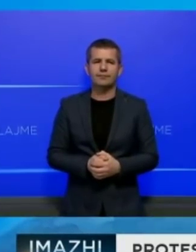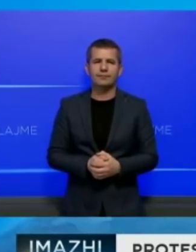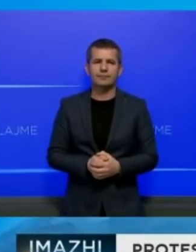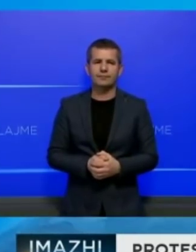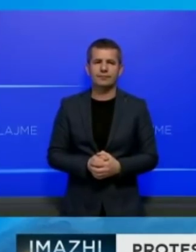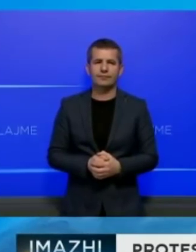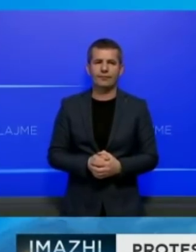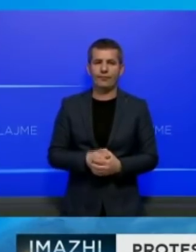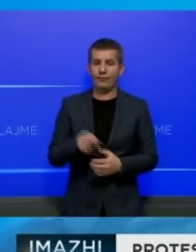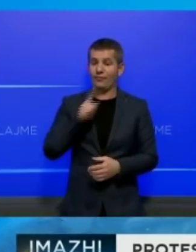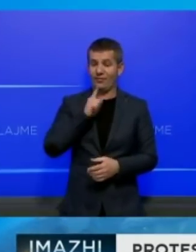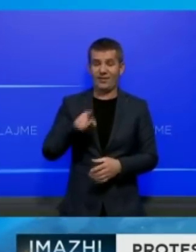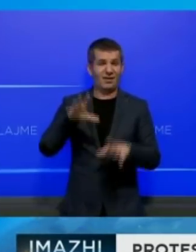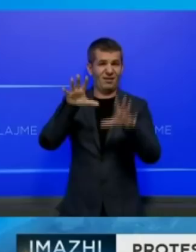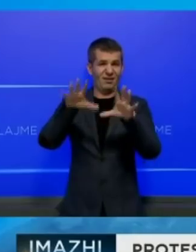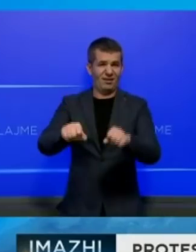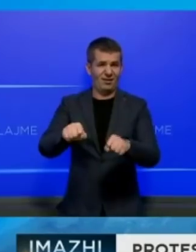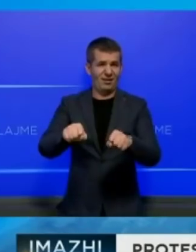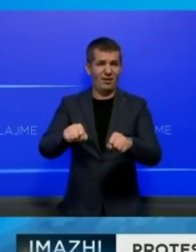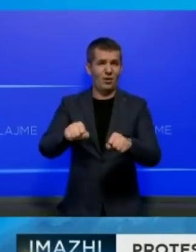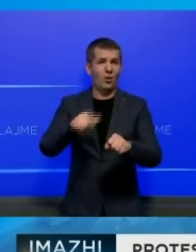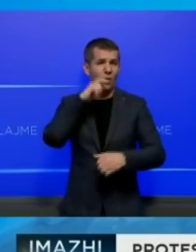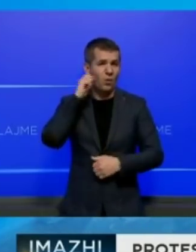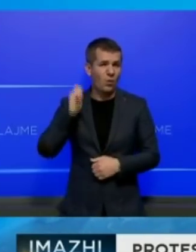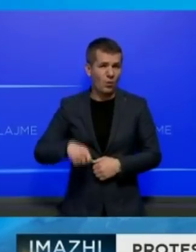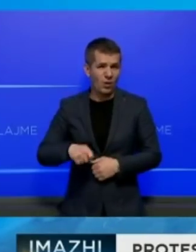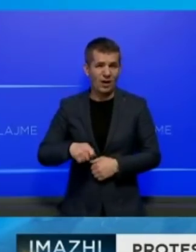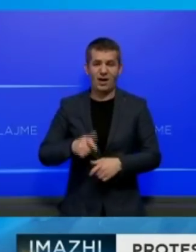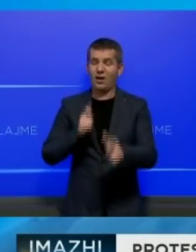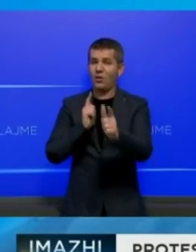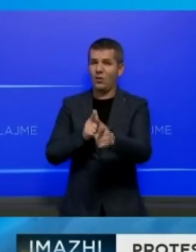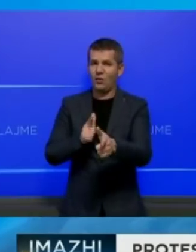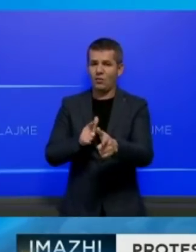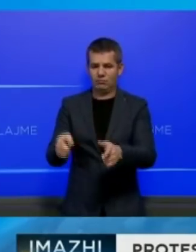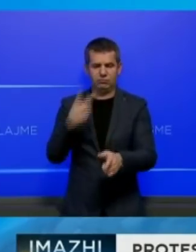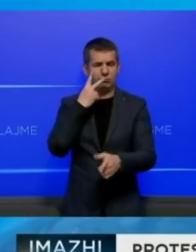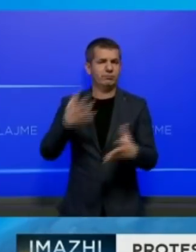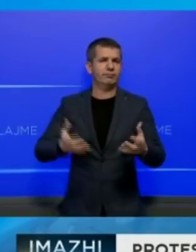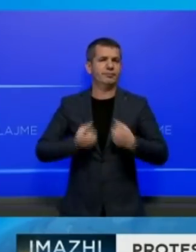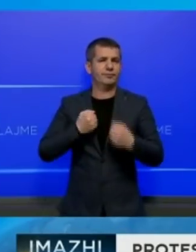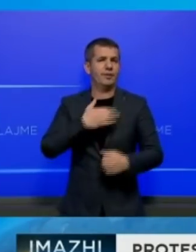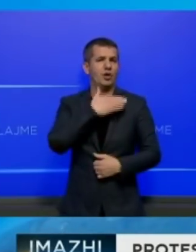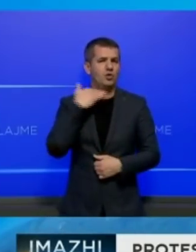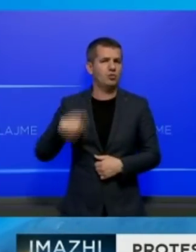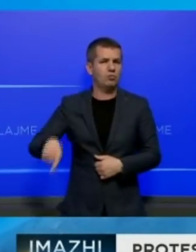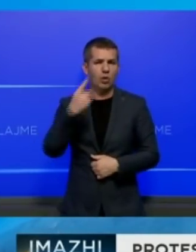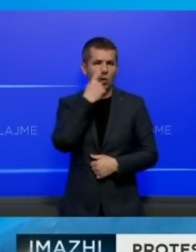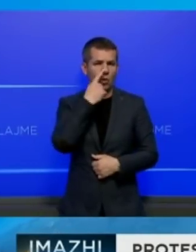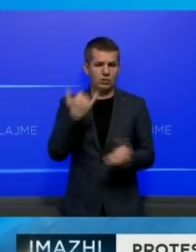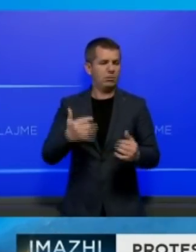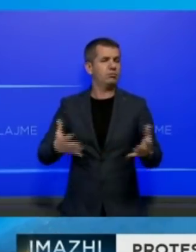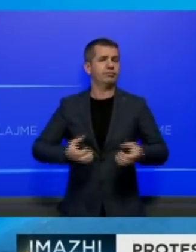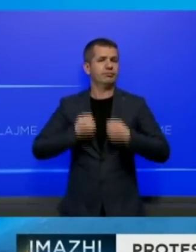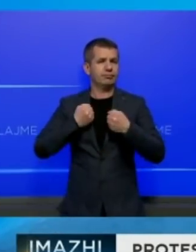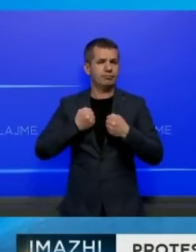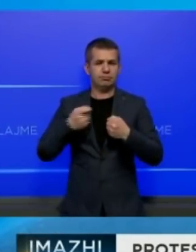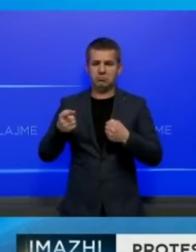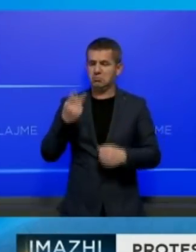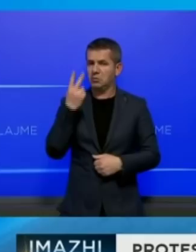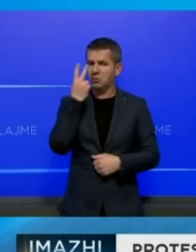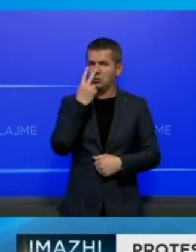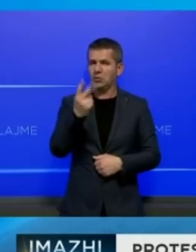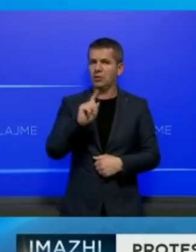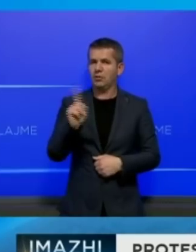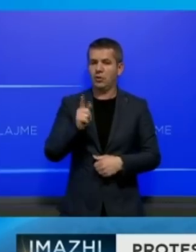Pushtimi Ukrainës nga presidenti rus Vladimir Putin më 24 shkurt ishte një tronditje për shumicën e rusëve, të cilët nuk mund ta imagjinojnë të